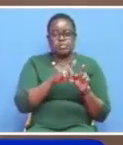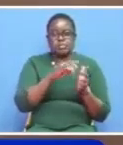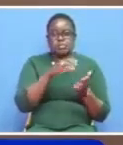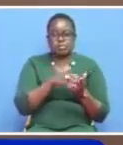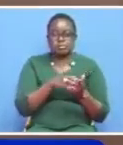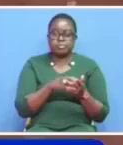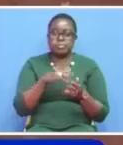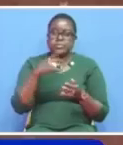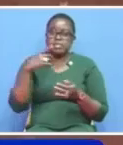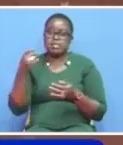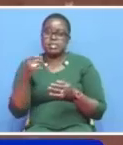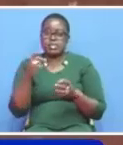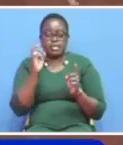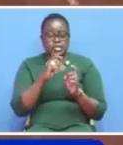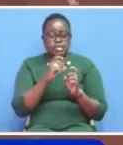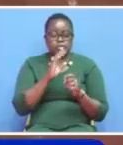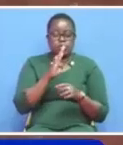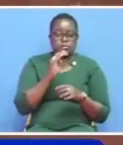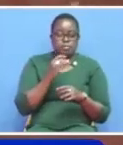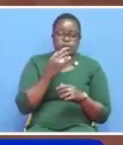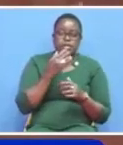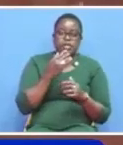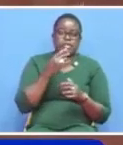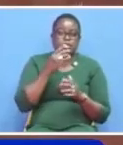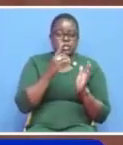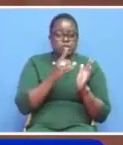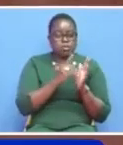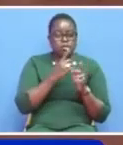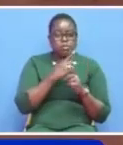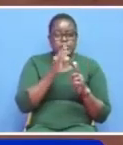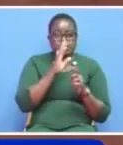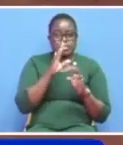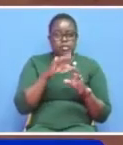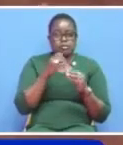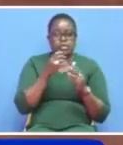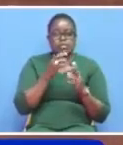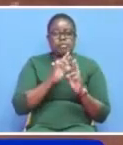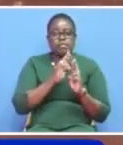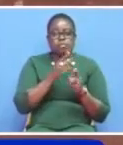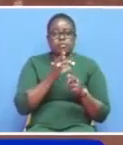Alienda akapimwa na daktari na daktari akutupia report.